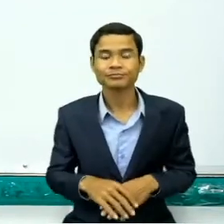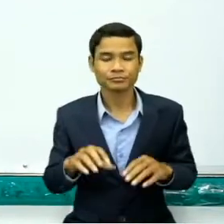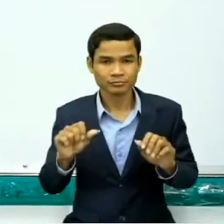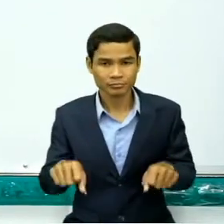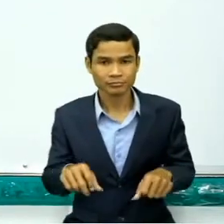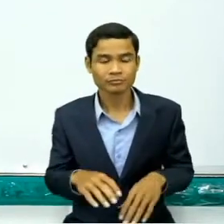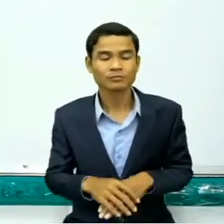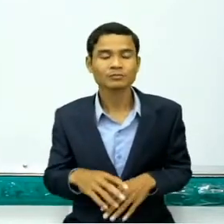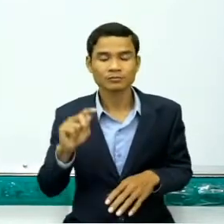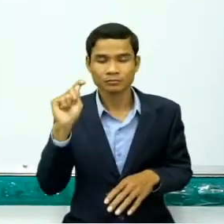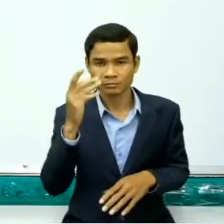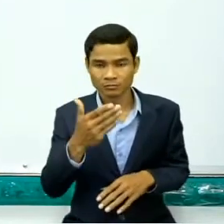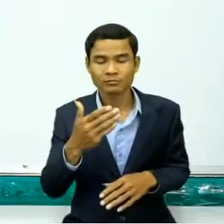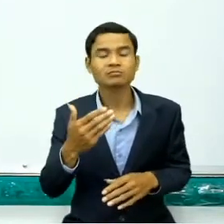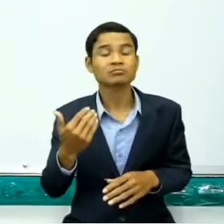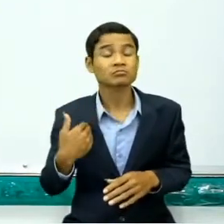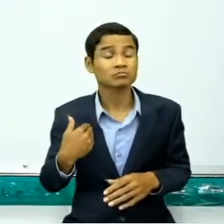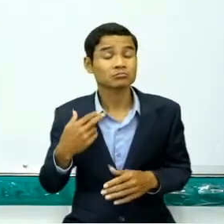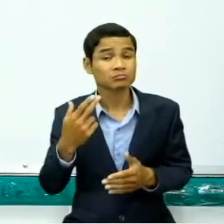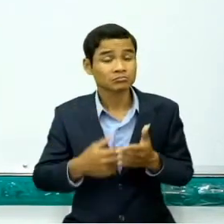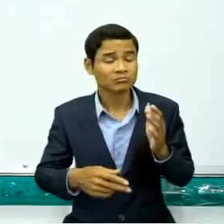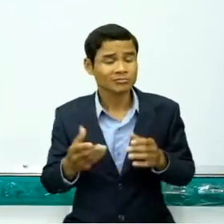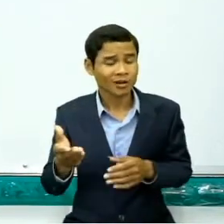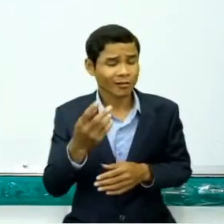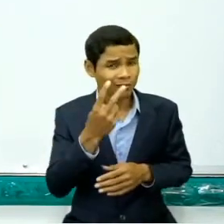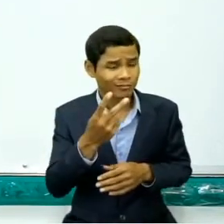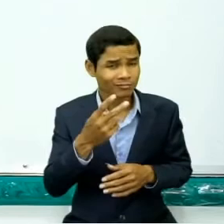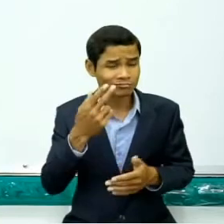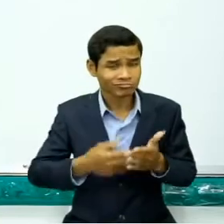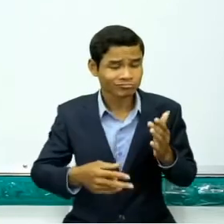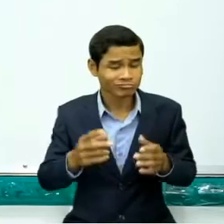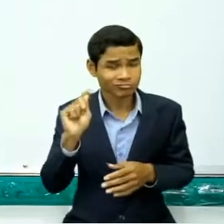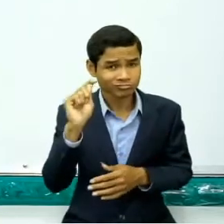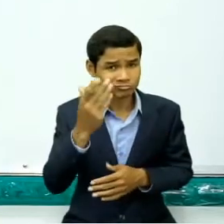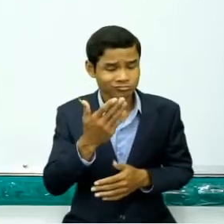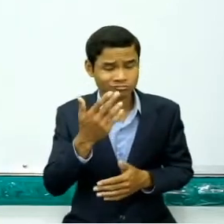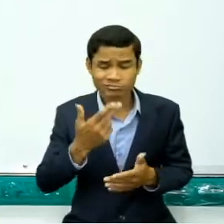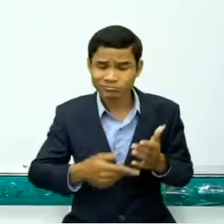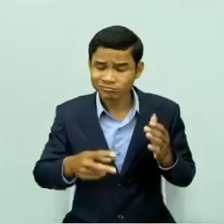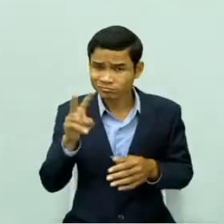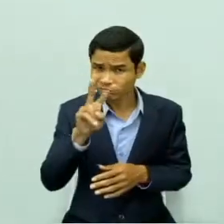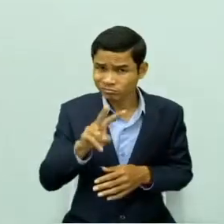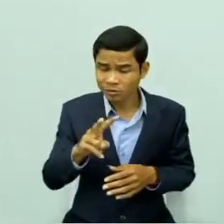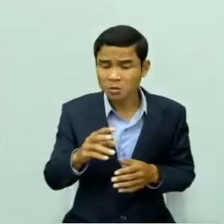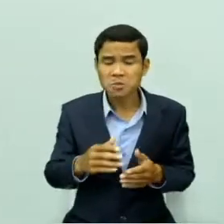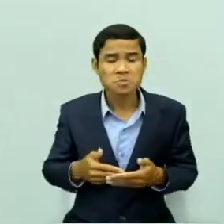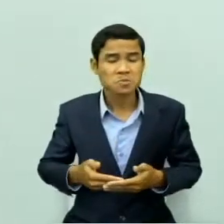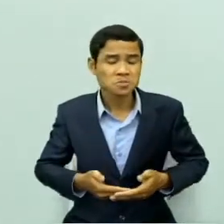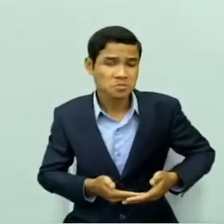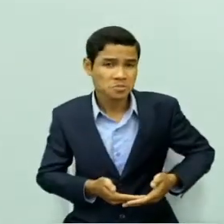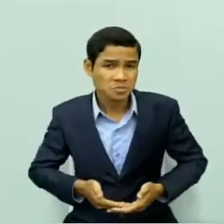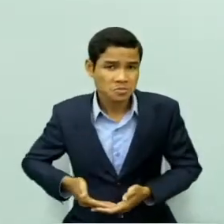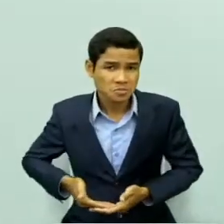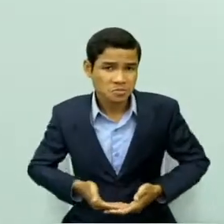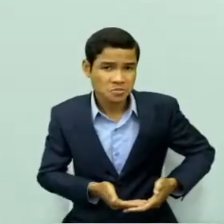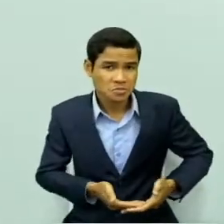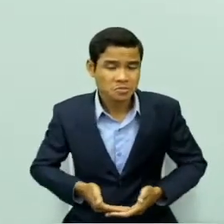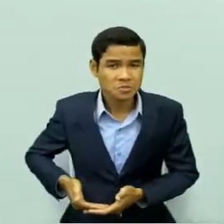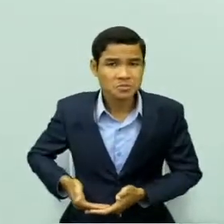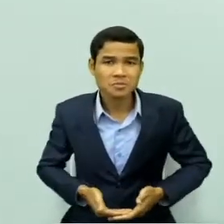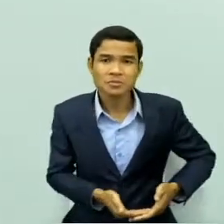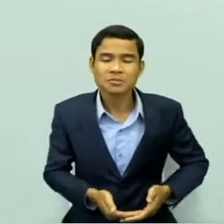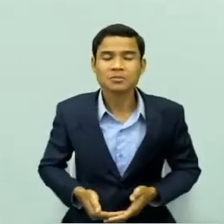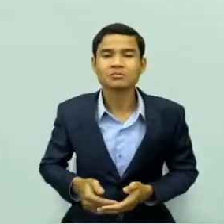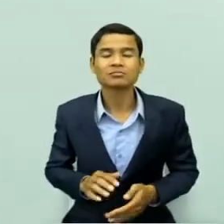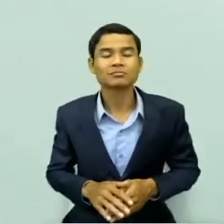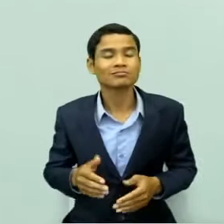Chà, cứ rút. Rút ấy con mơ mơ. Chà, cứ rút con ngay ta con nó.